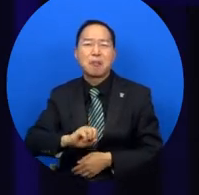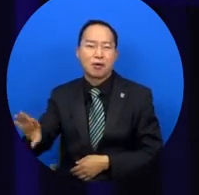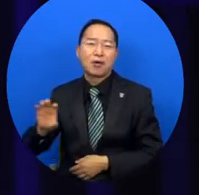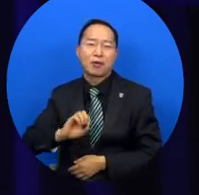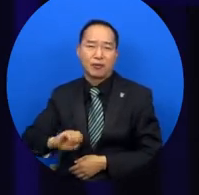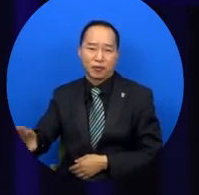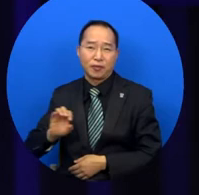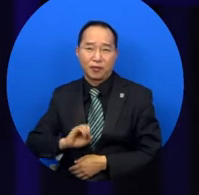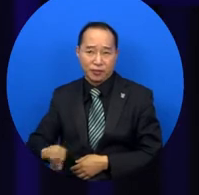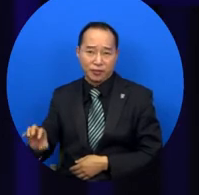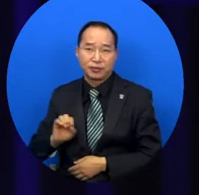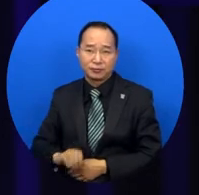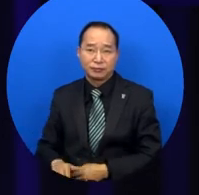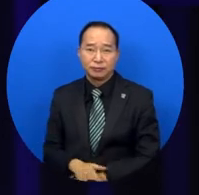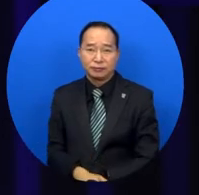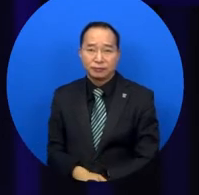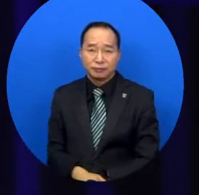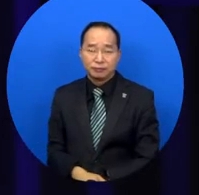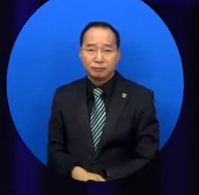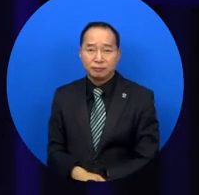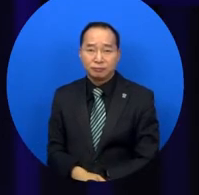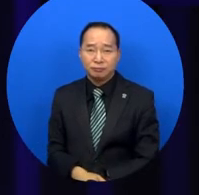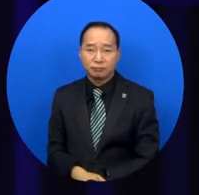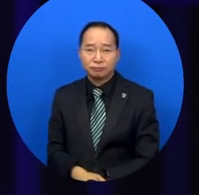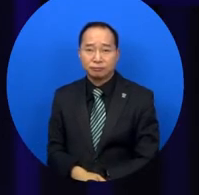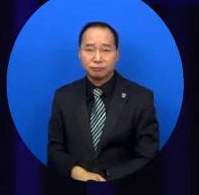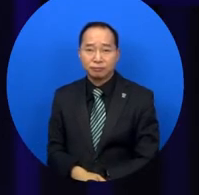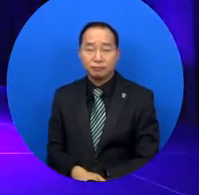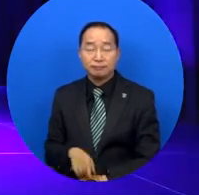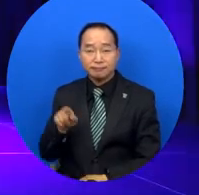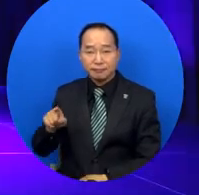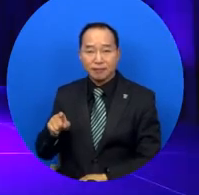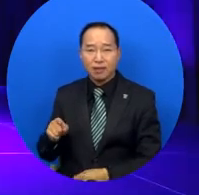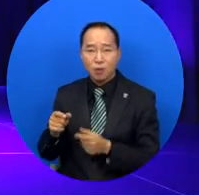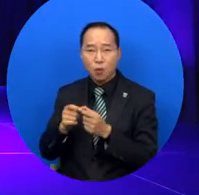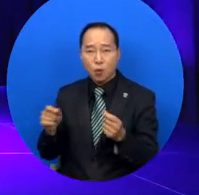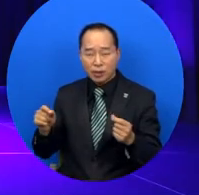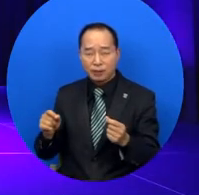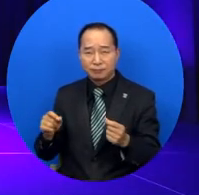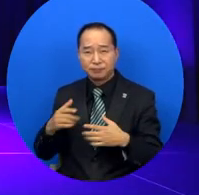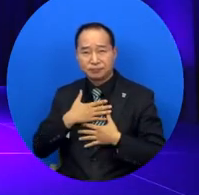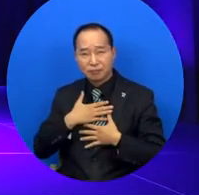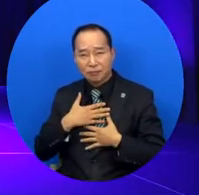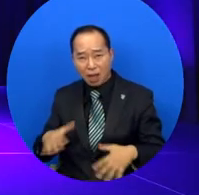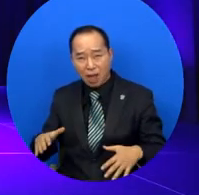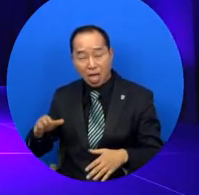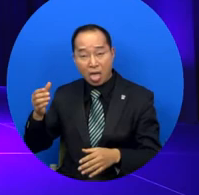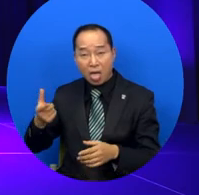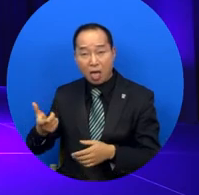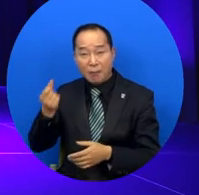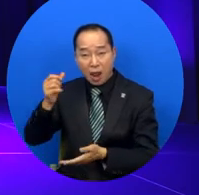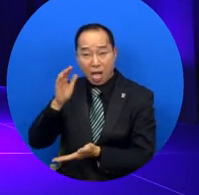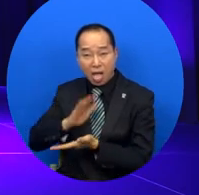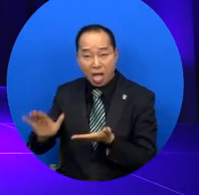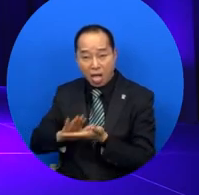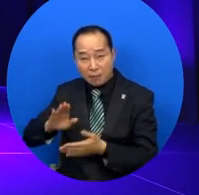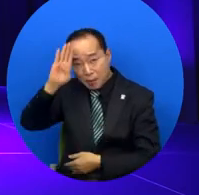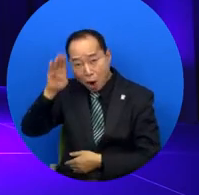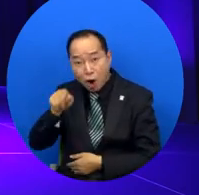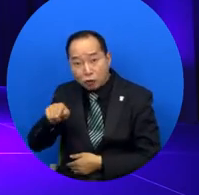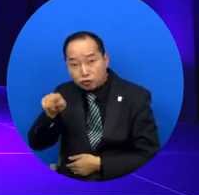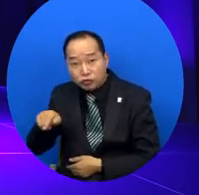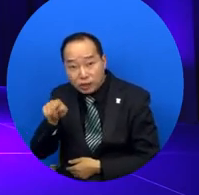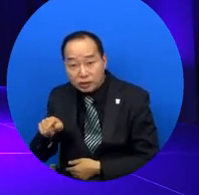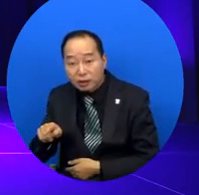중요도가 이제 거의 그거 할 여유가 없는 거죠. 만성 피로나 만성 질환자 사이에 이런 말이 있어요.